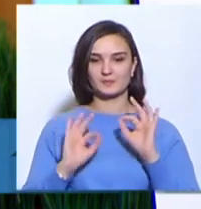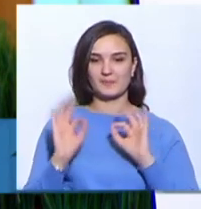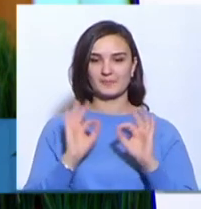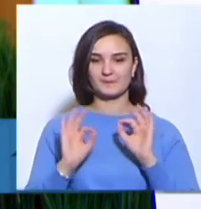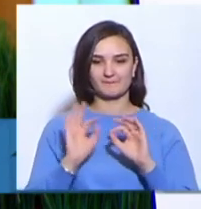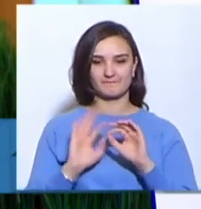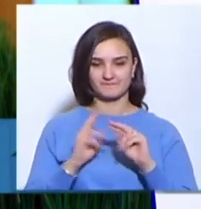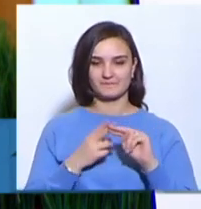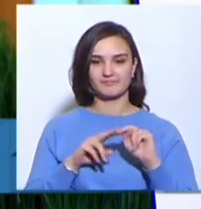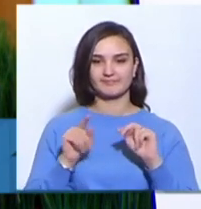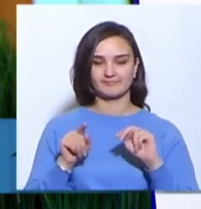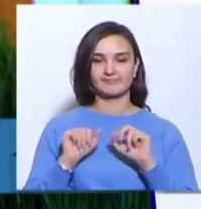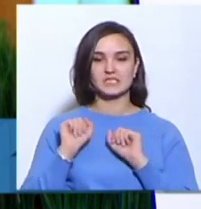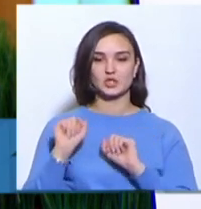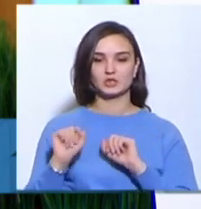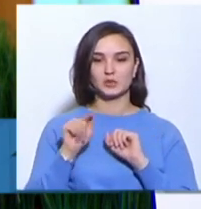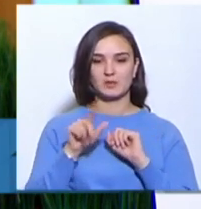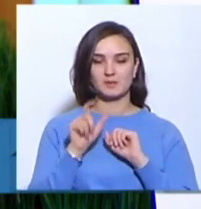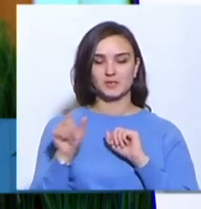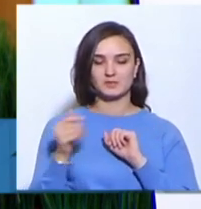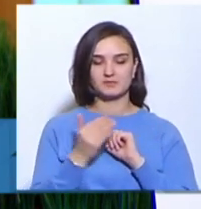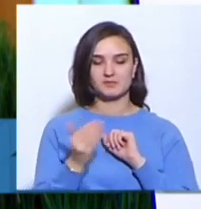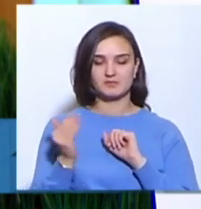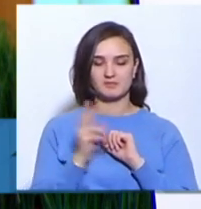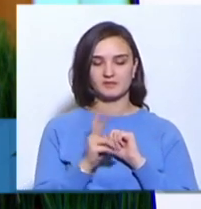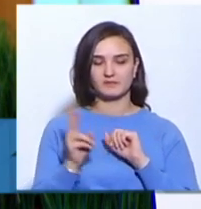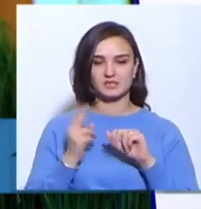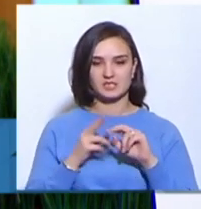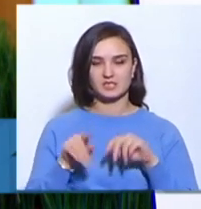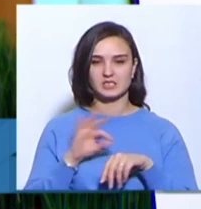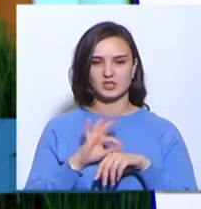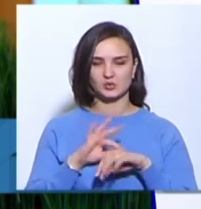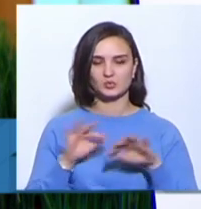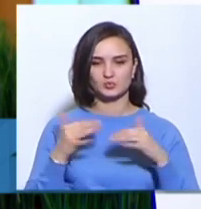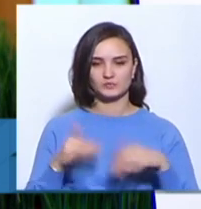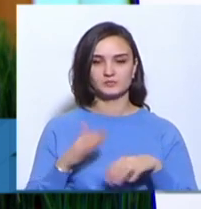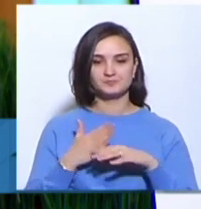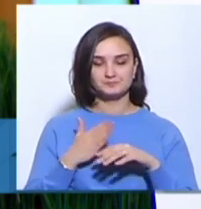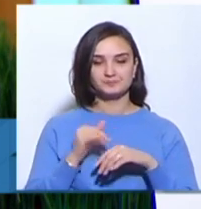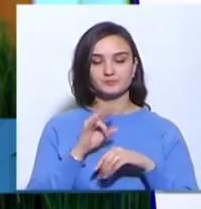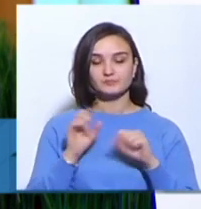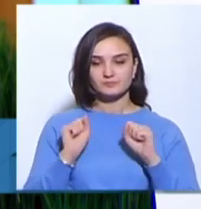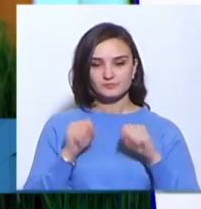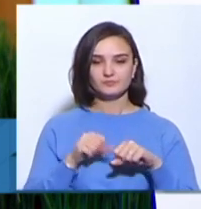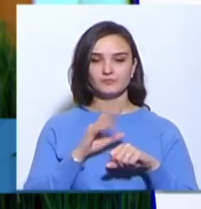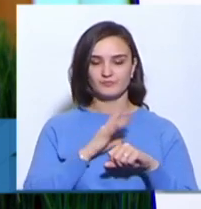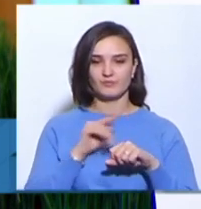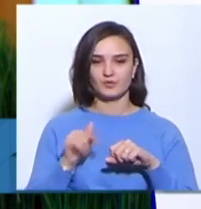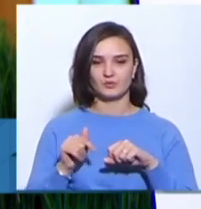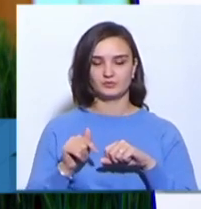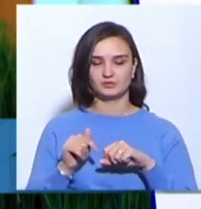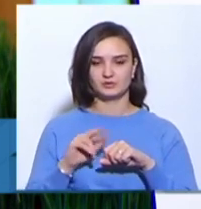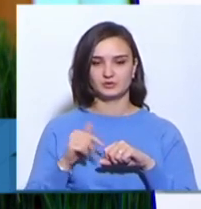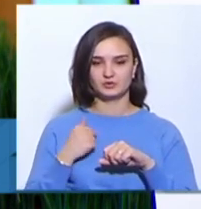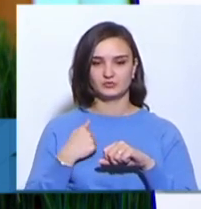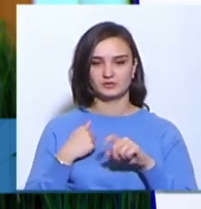კი არ არის, არამედ სოლიდარობა იმ ადამიანების მიმართ, ვისაც ეს დიაგნოზი უკვე აქვს ან შესაძლოა ჰქონდეს.